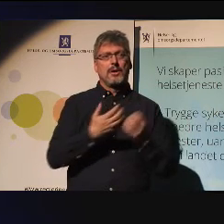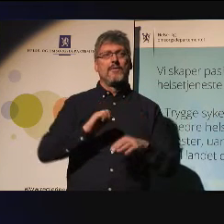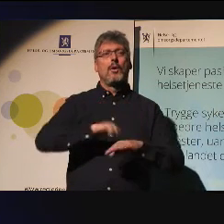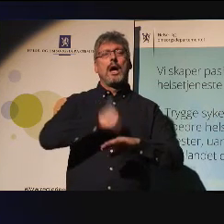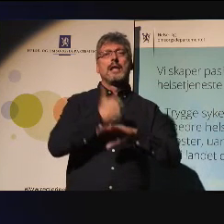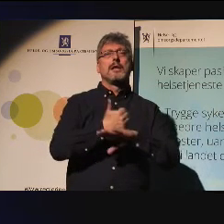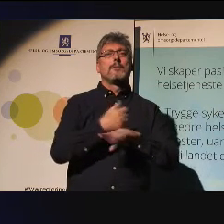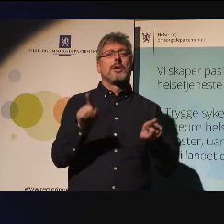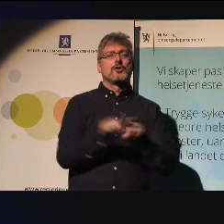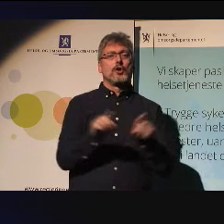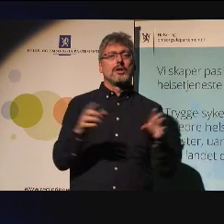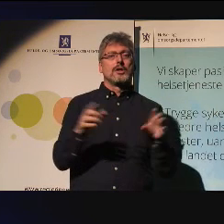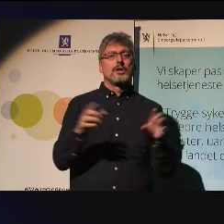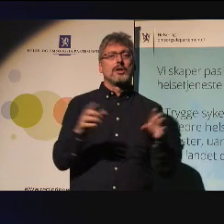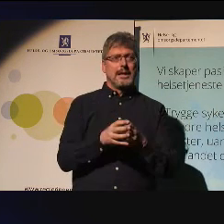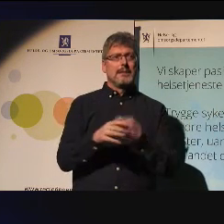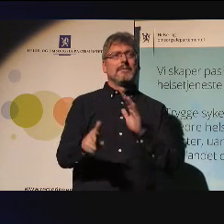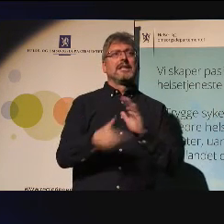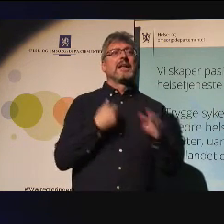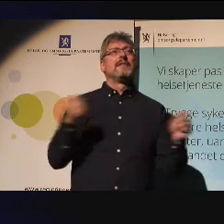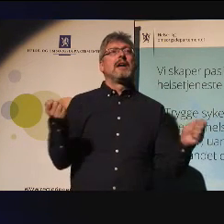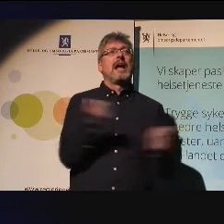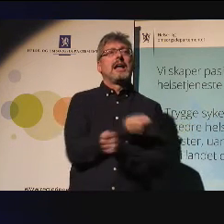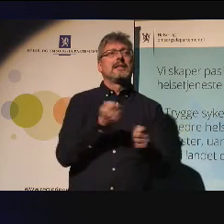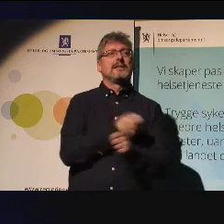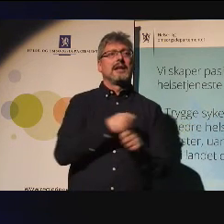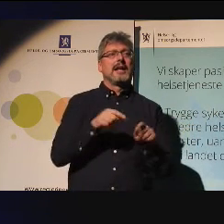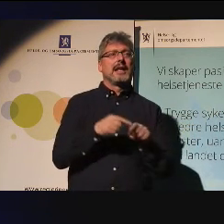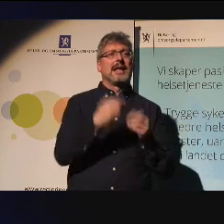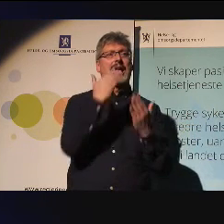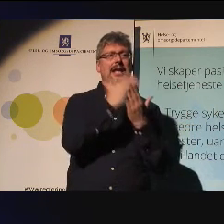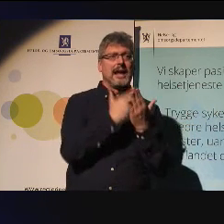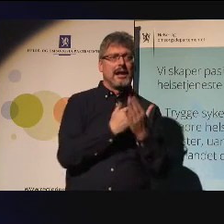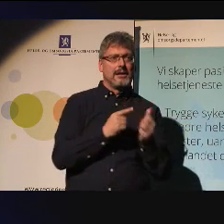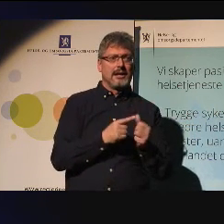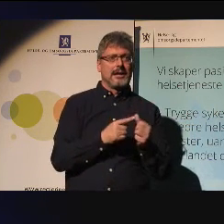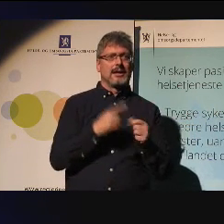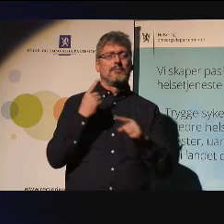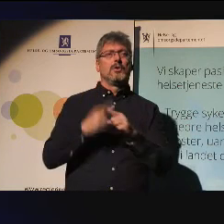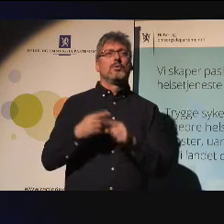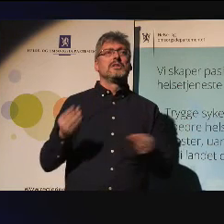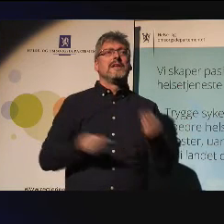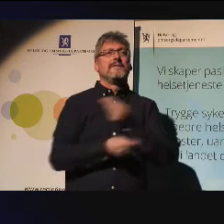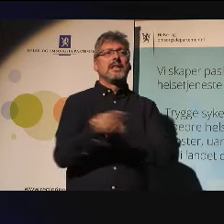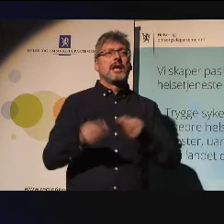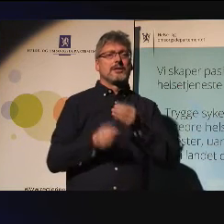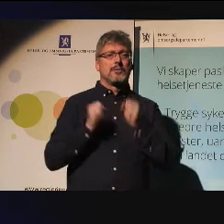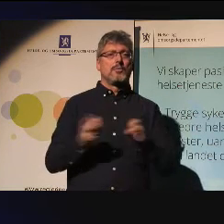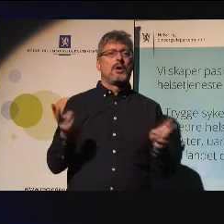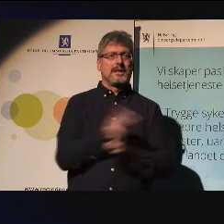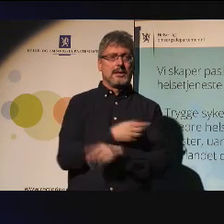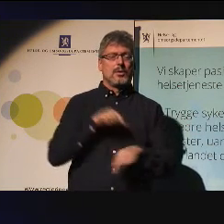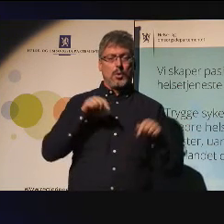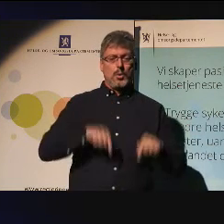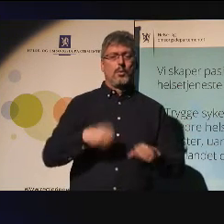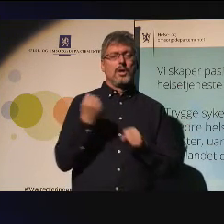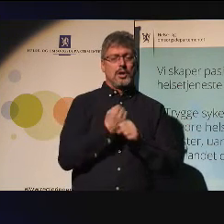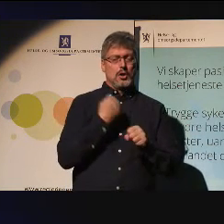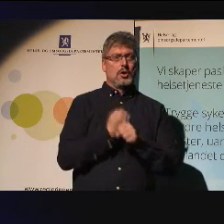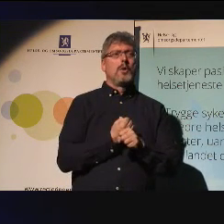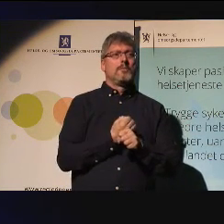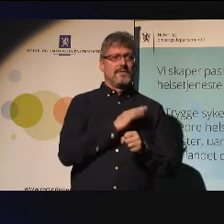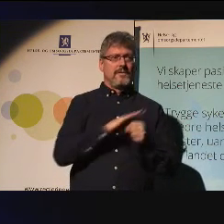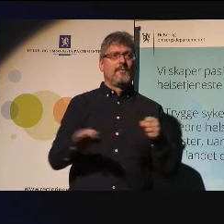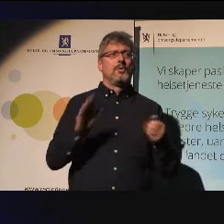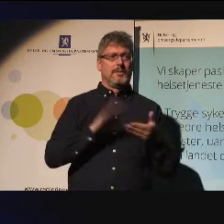Etableringen av sånne team, det vil kreve endring i regelverk og i finansiering. Det jobbes det godt med nå